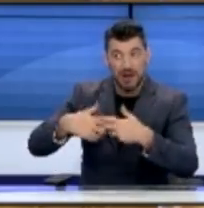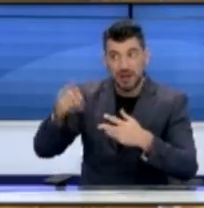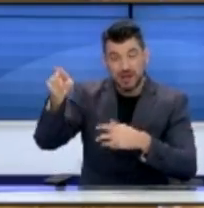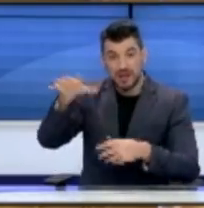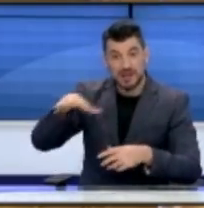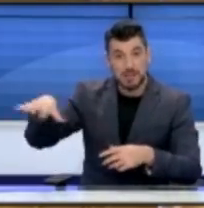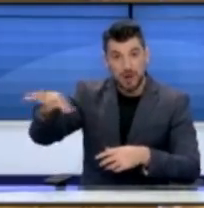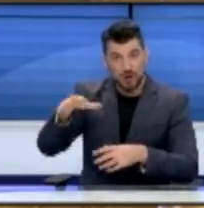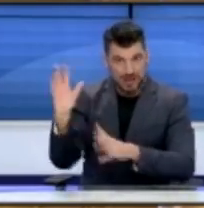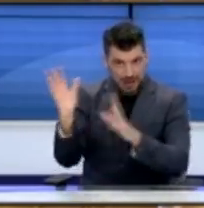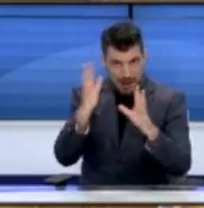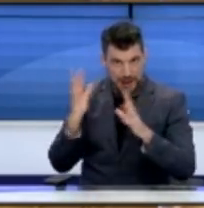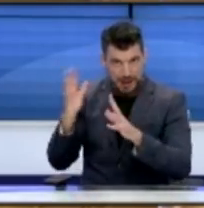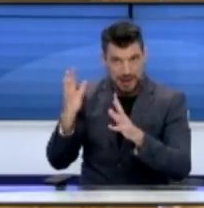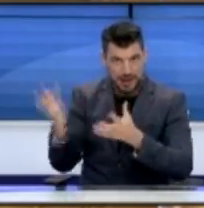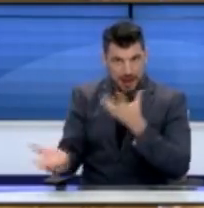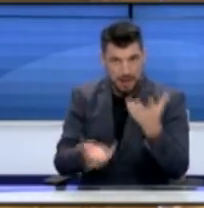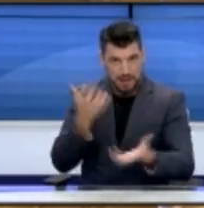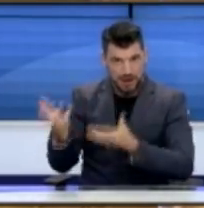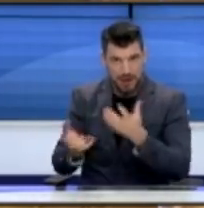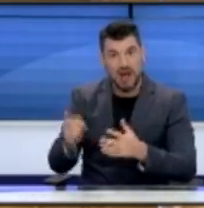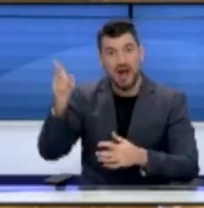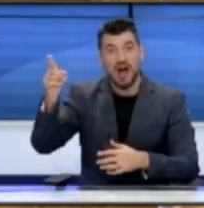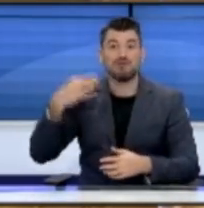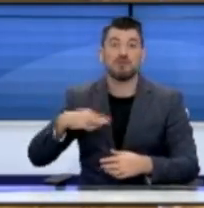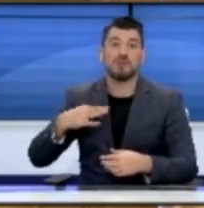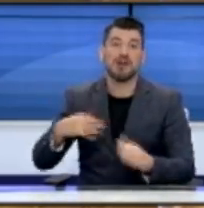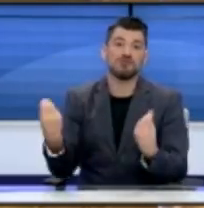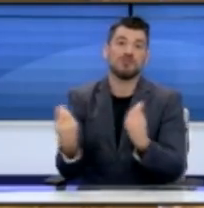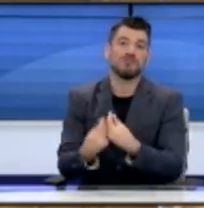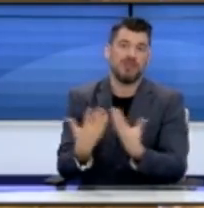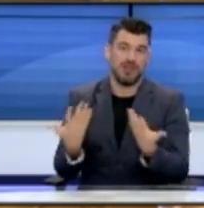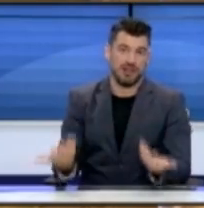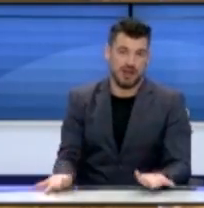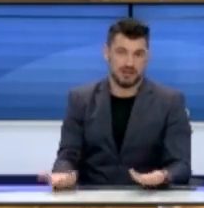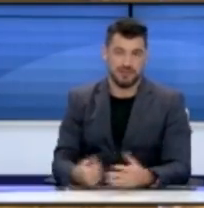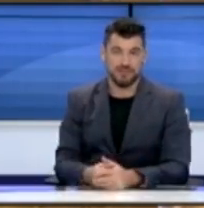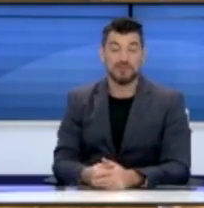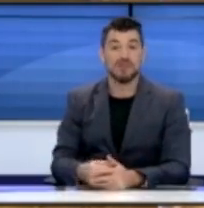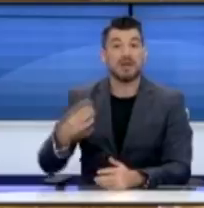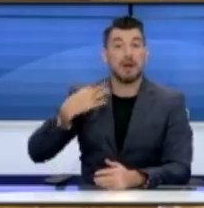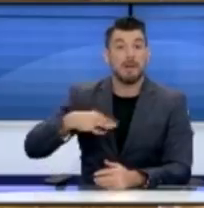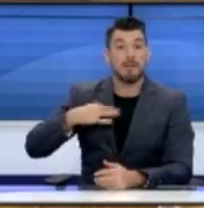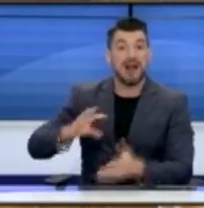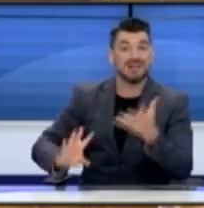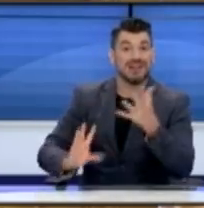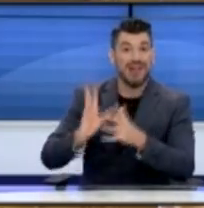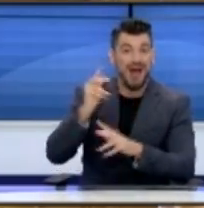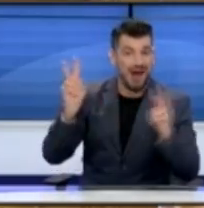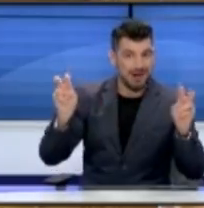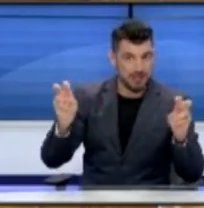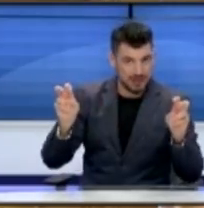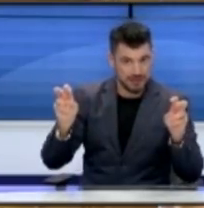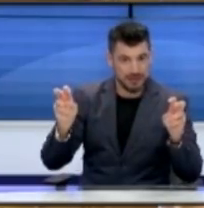του περιβάλλοντος είναι για τις εκθέσεις των παιδιών του Δημοτικού. Και η λεγόμενη πράσινη ανάπτυξη με πρόσχημα φυσικά